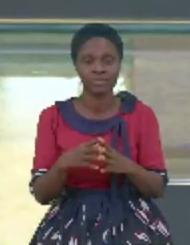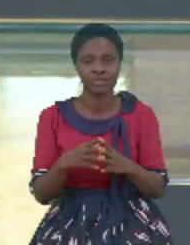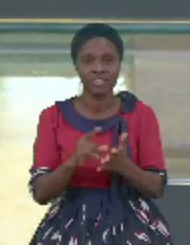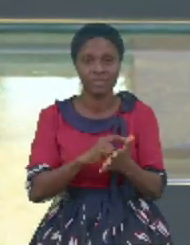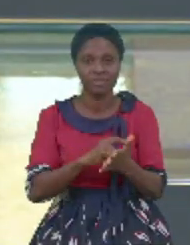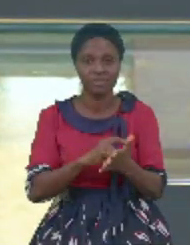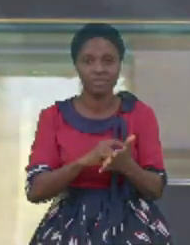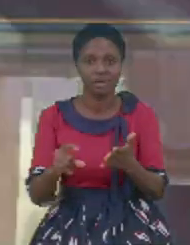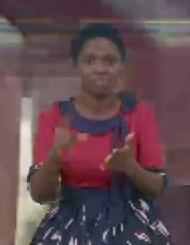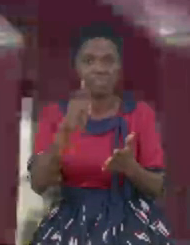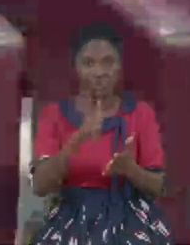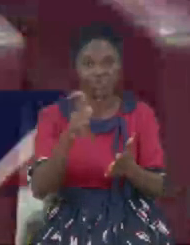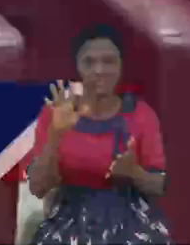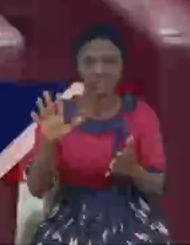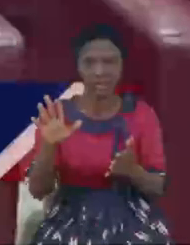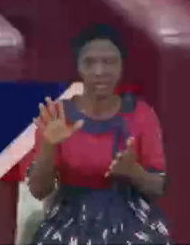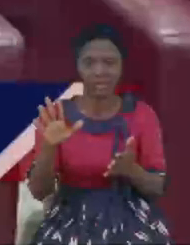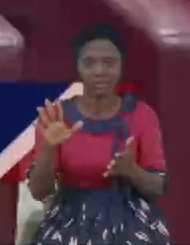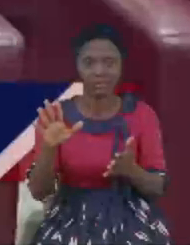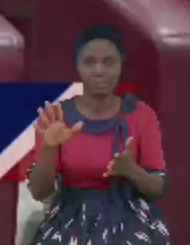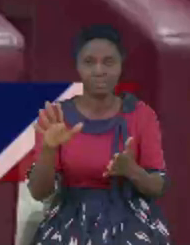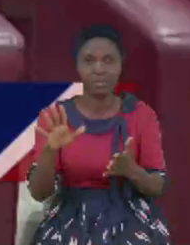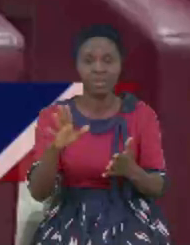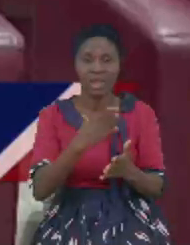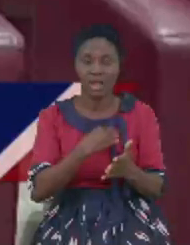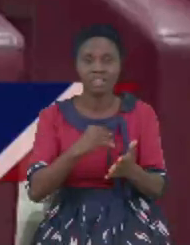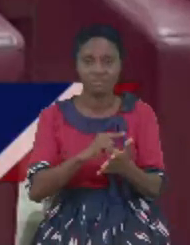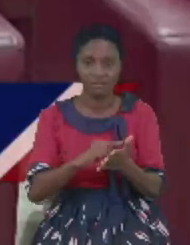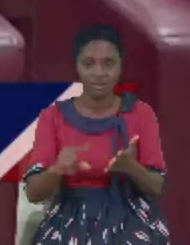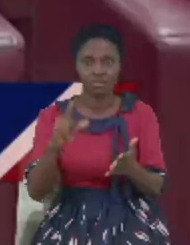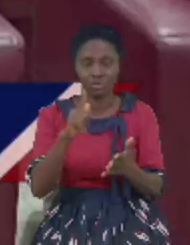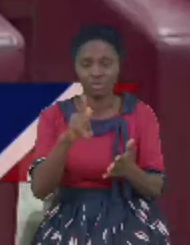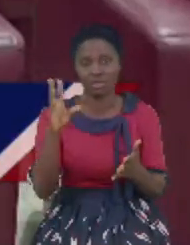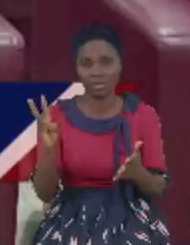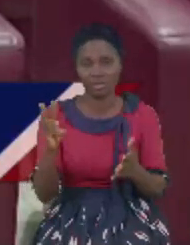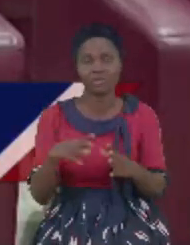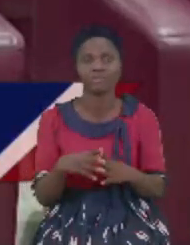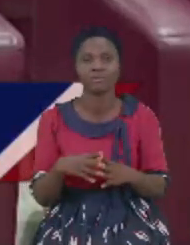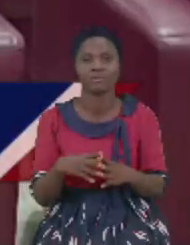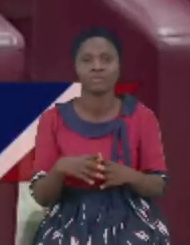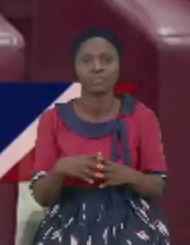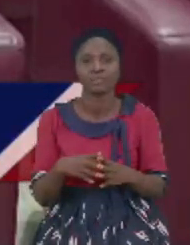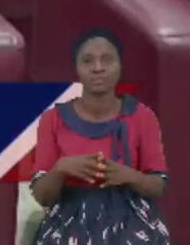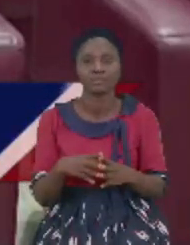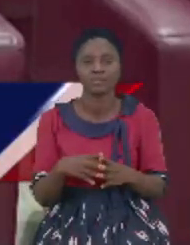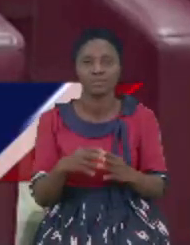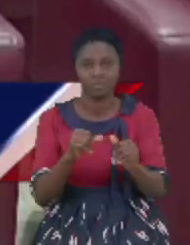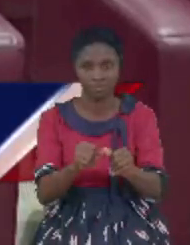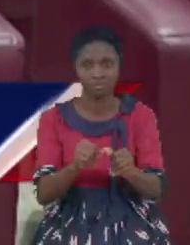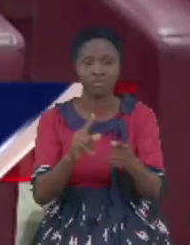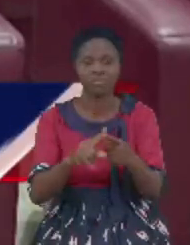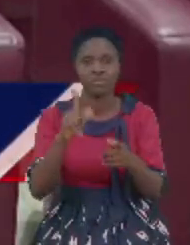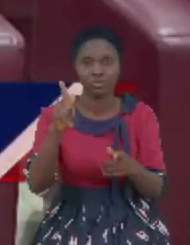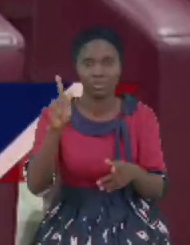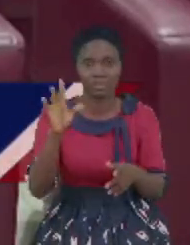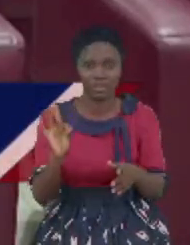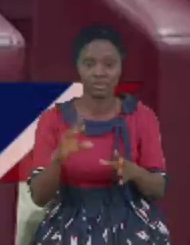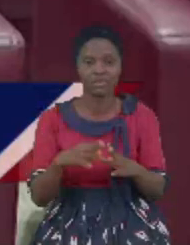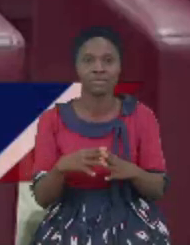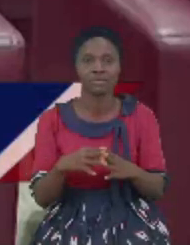Apôtres, chapitre 16. Je lis le verset 25 et verset 26. Je lis jusqu'au verset